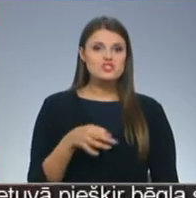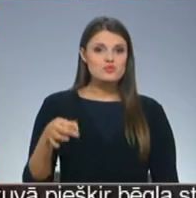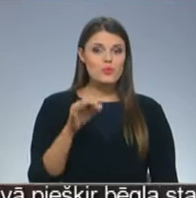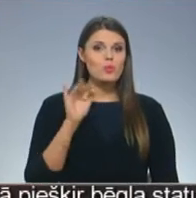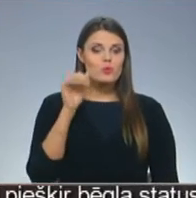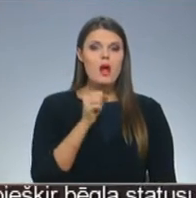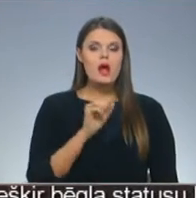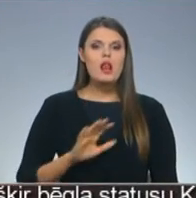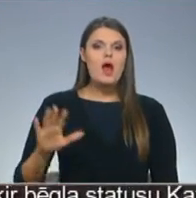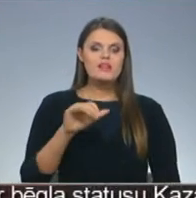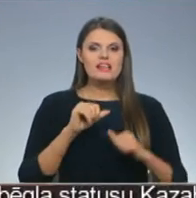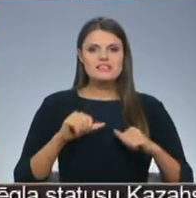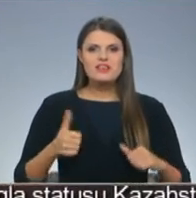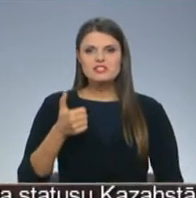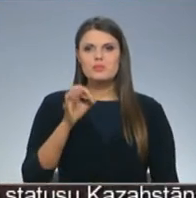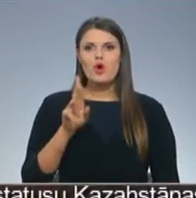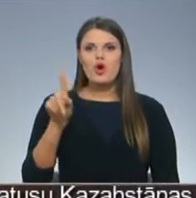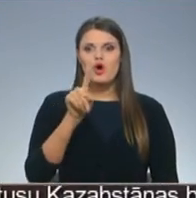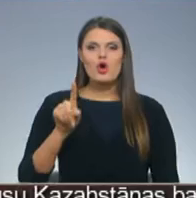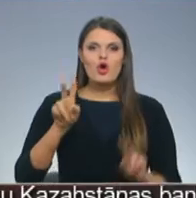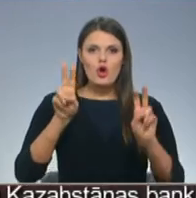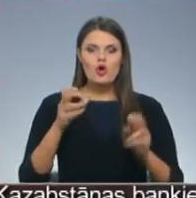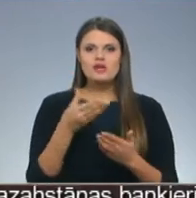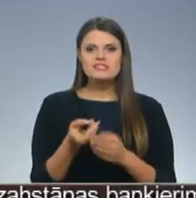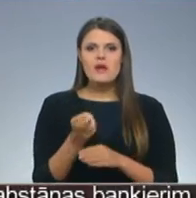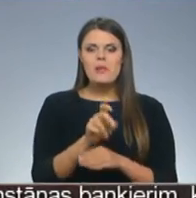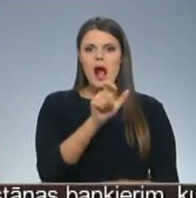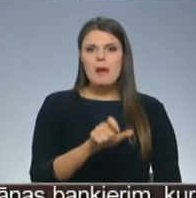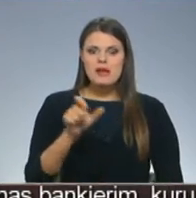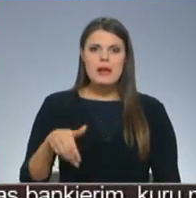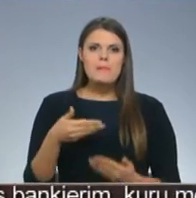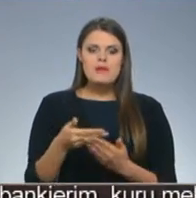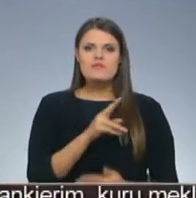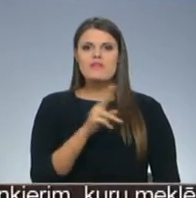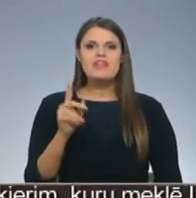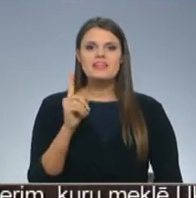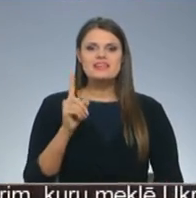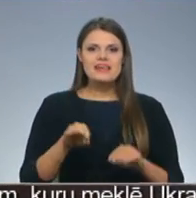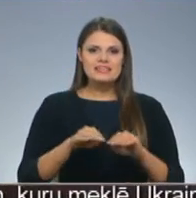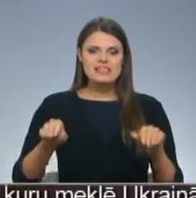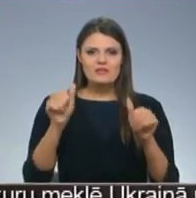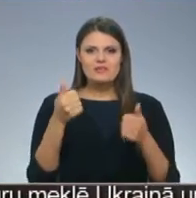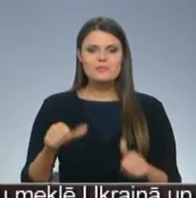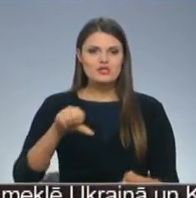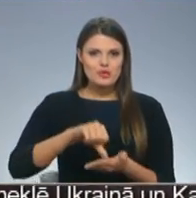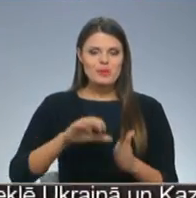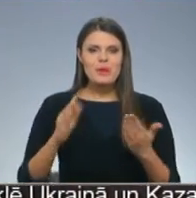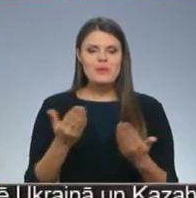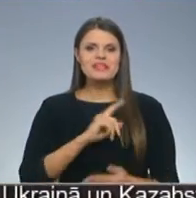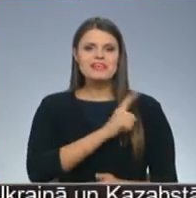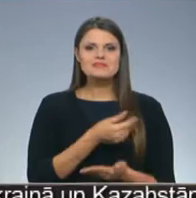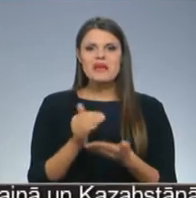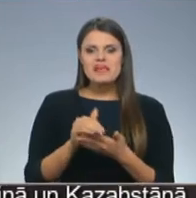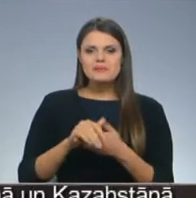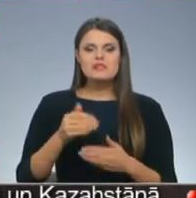Turpmāk Latgales vēstniecība Gors saviem apmeklētājiem piedāvās ne tikai skatuves mākslas priekšnesumus, bet arī iespēju iepazīt un baudīt